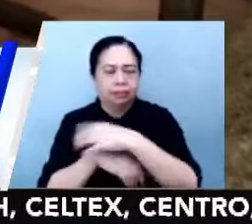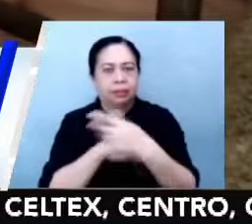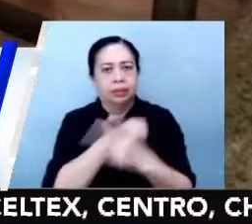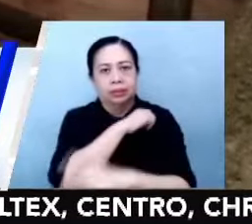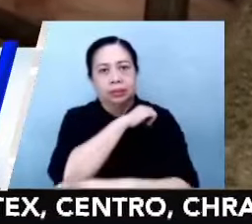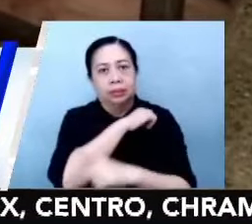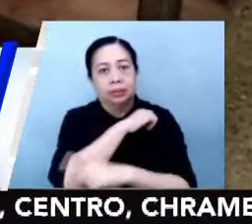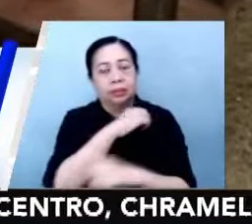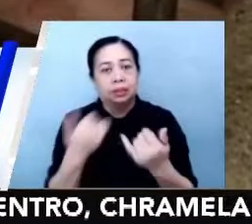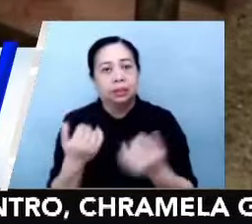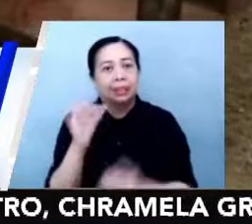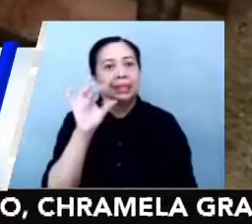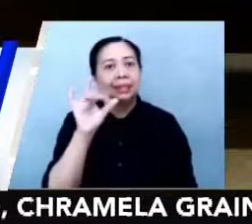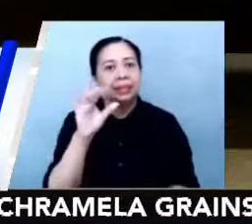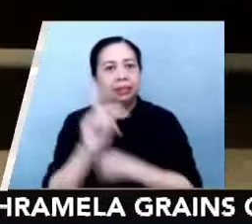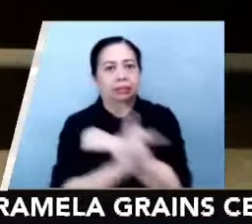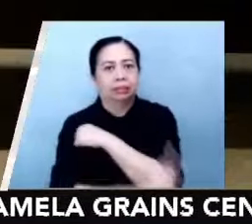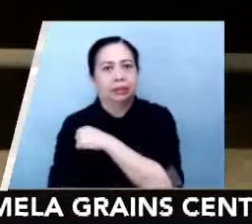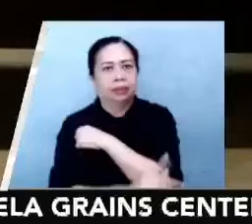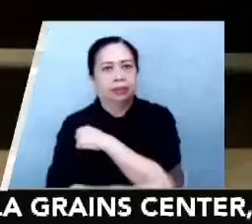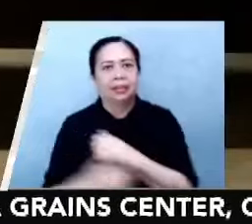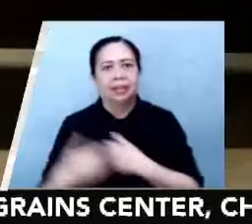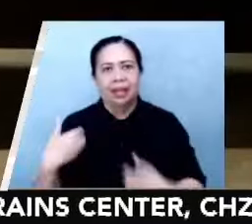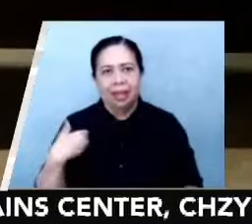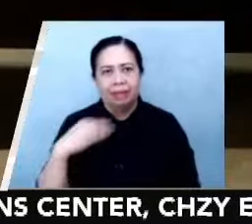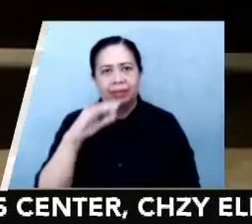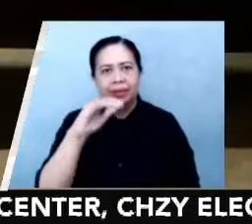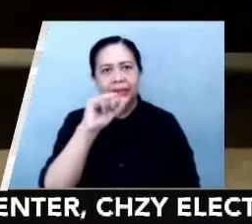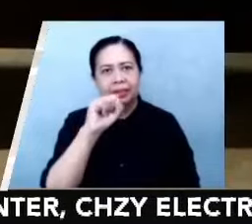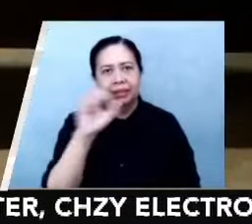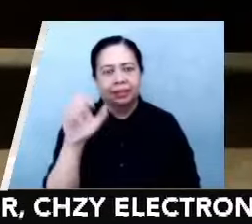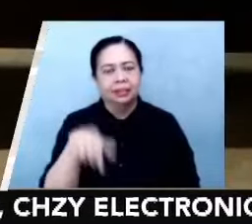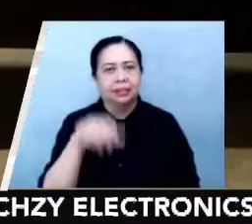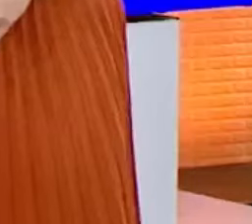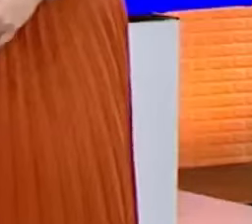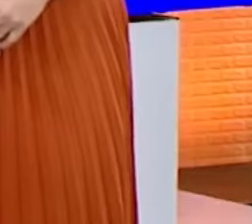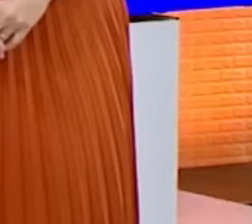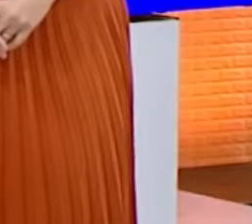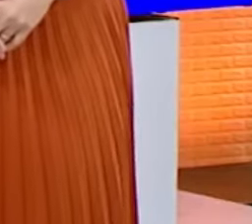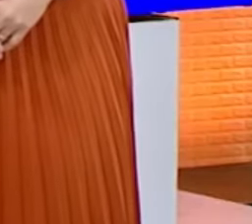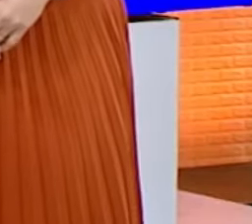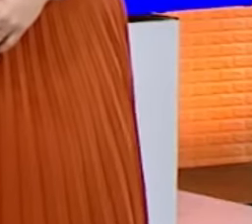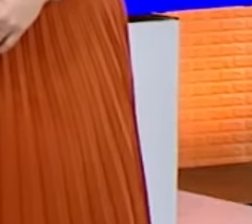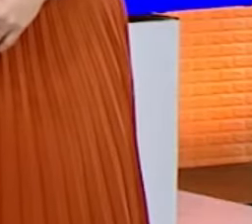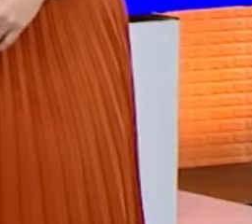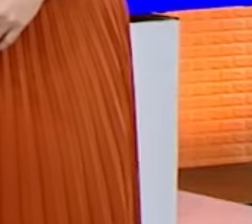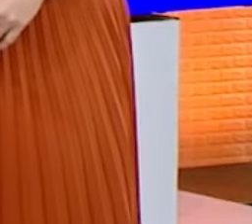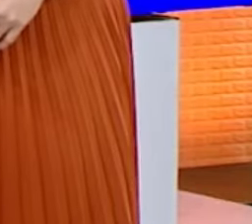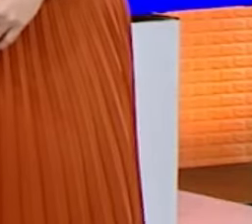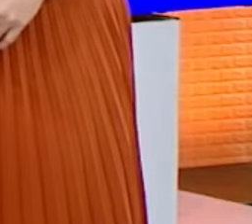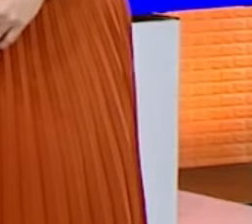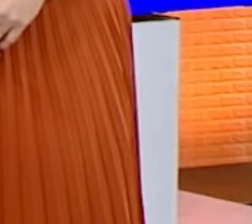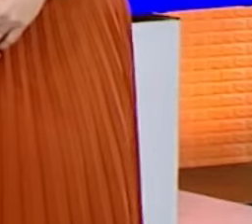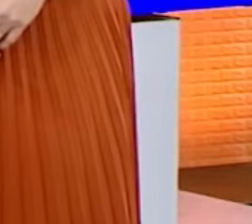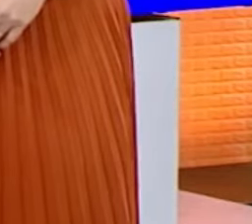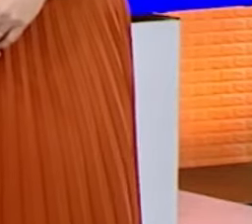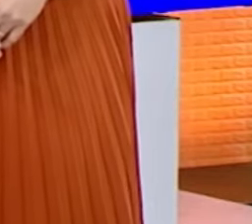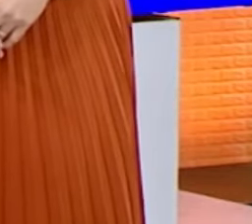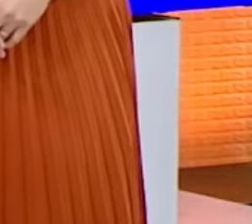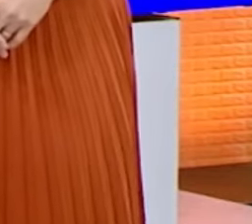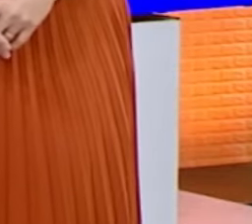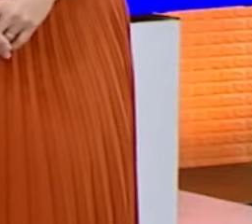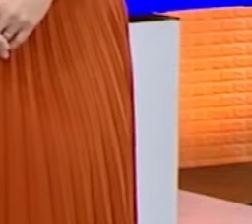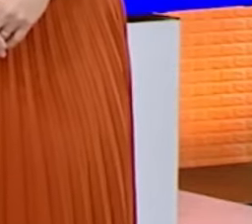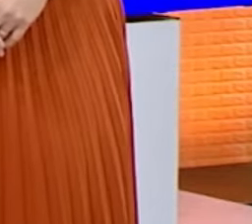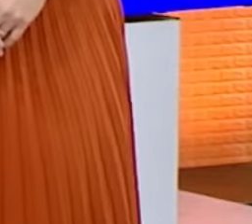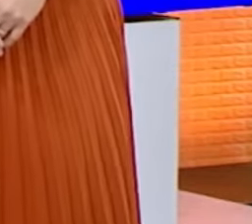18 probinsya na ang may mga aktibong kaso ng ASF. Mga kapuso, para una ka sa mga balita, mag-subscribe sa